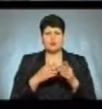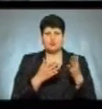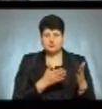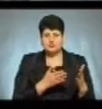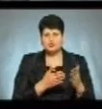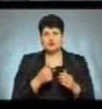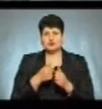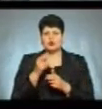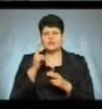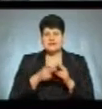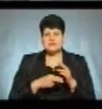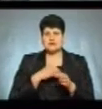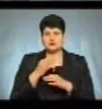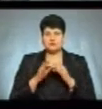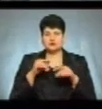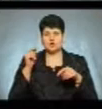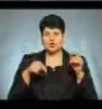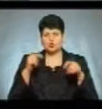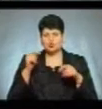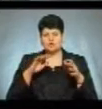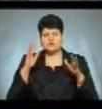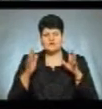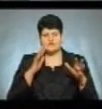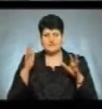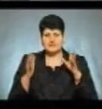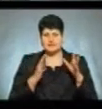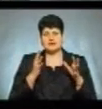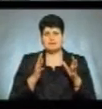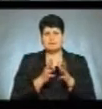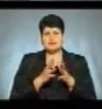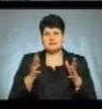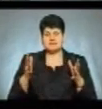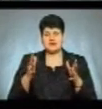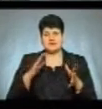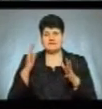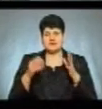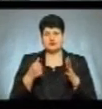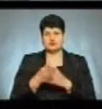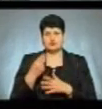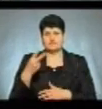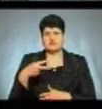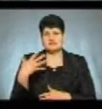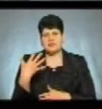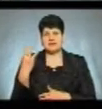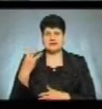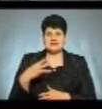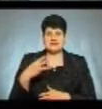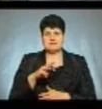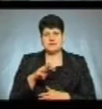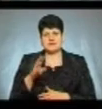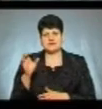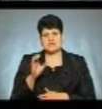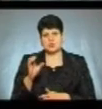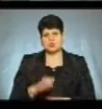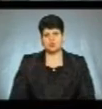доби по області очікується місцями дощ, вітер західний, максимальні пориви вітру до 25-30 метрів за